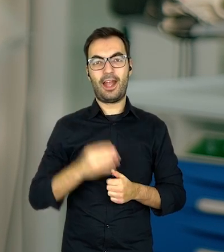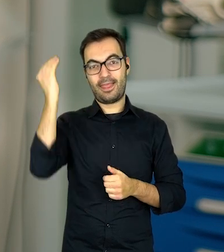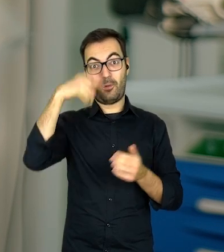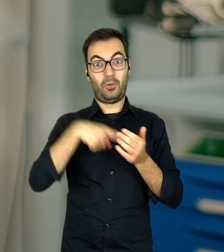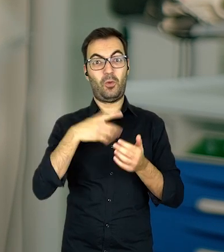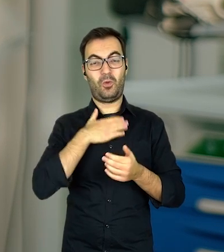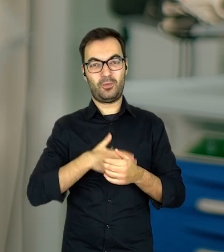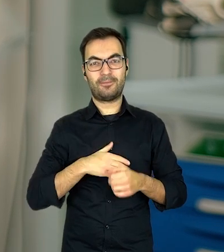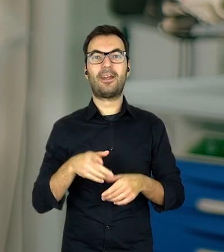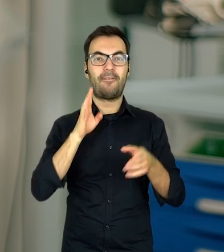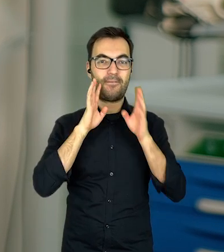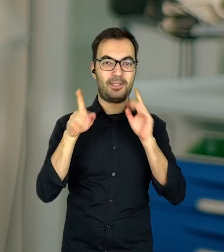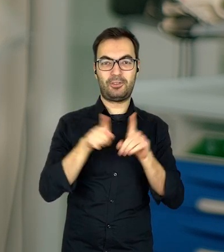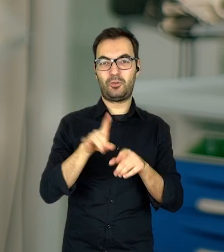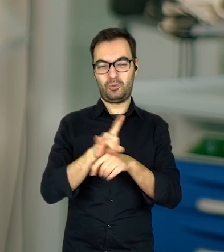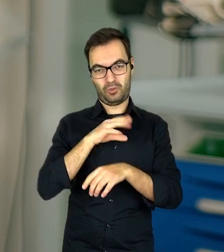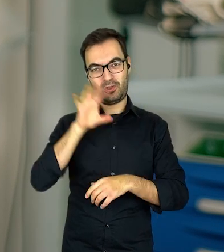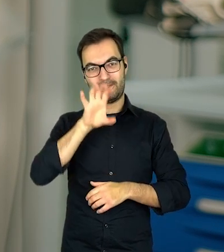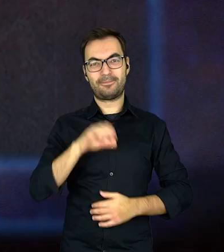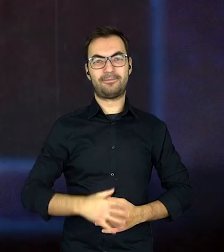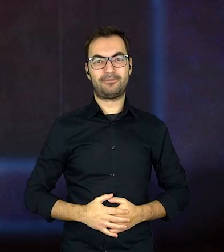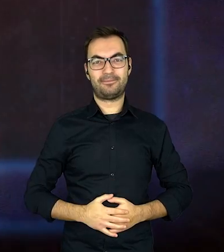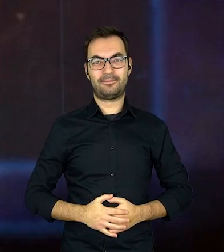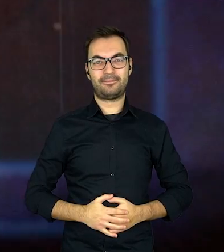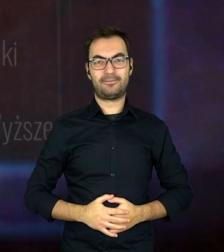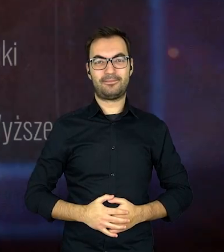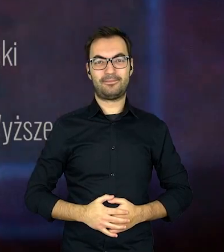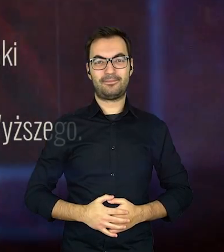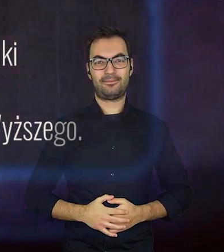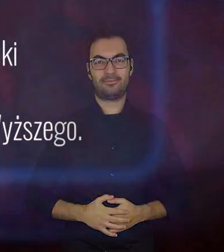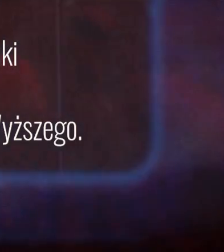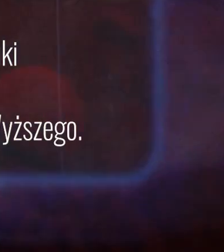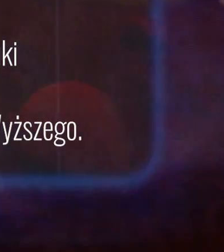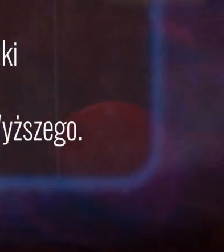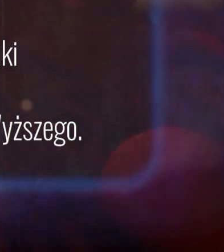Medycznym. Nauka to lubię na Facebooku i YouTubie.